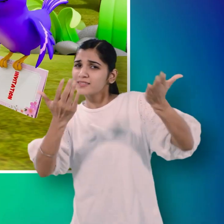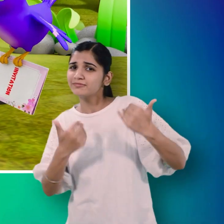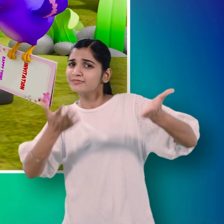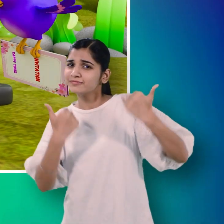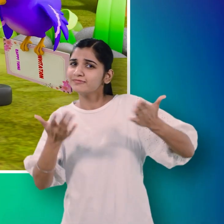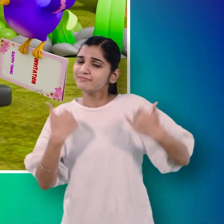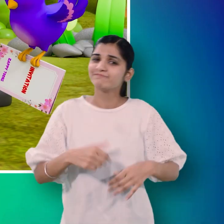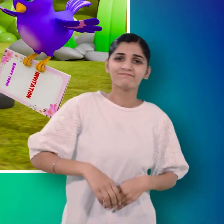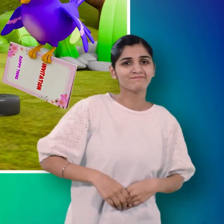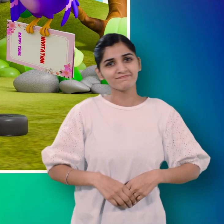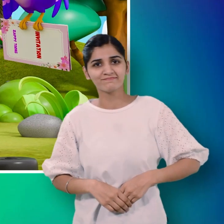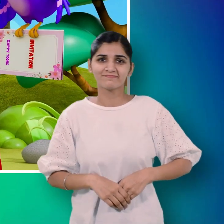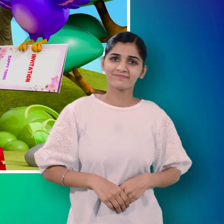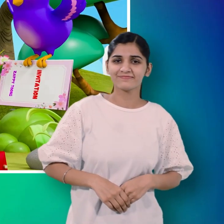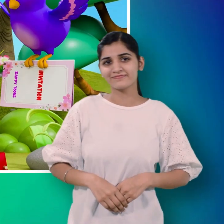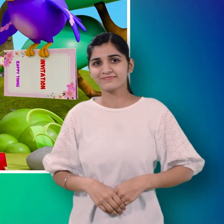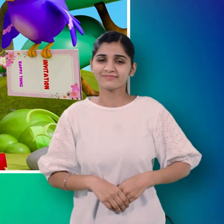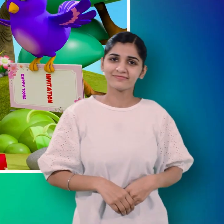साथ हमारे चले बराती,